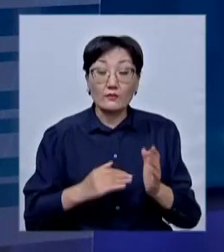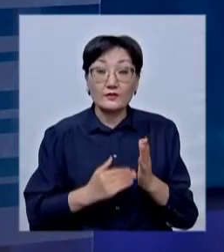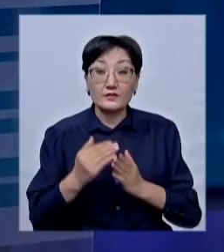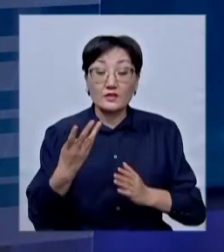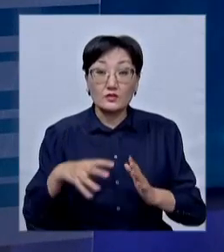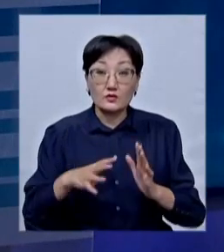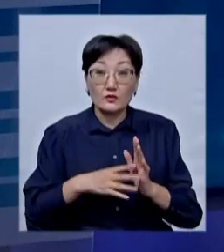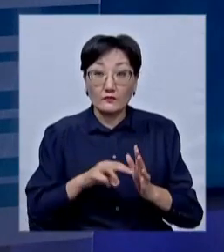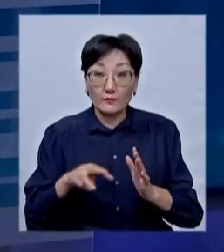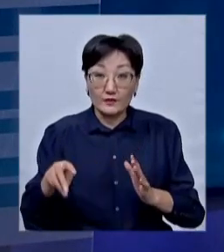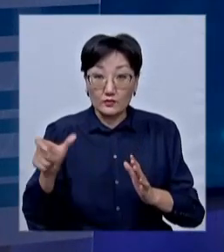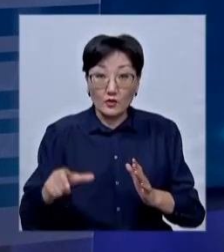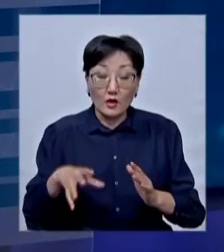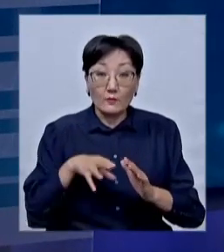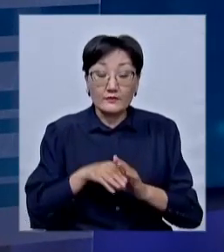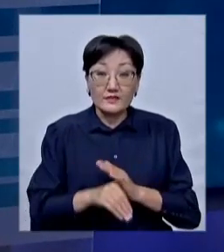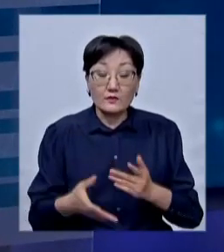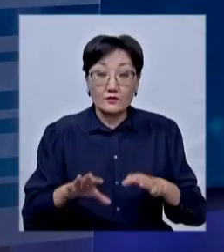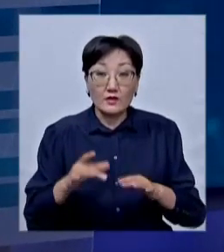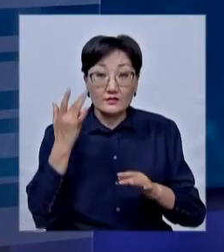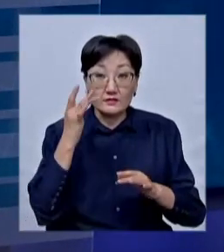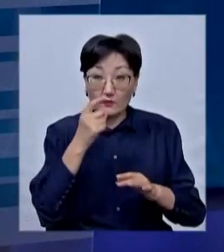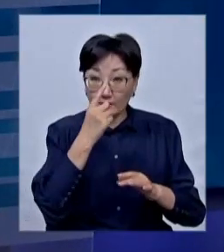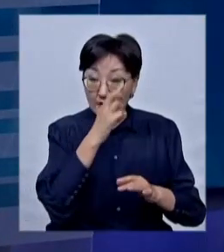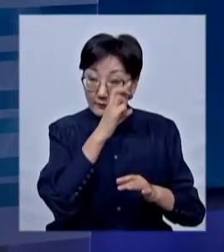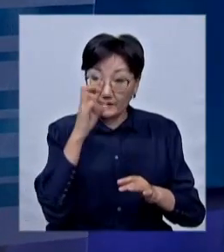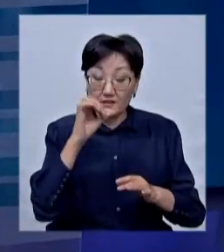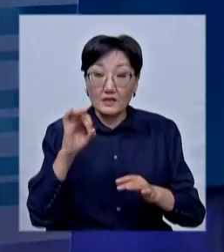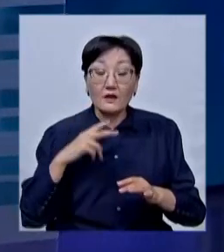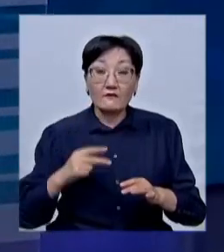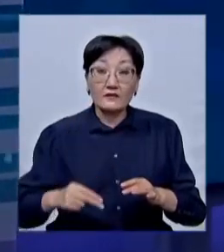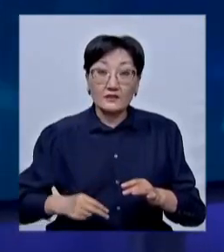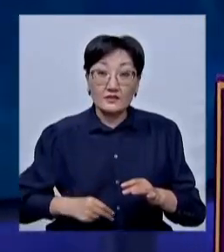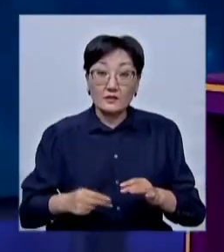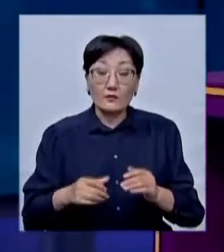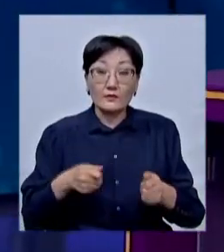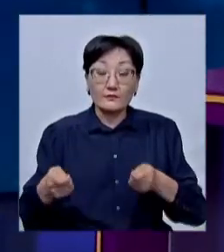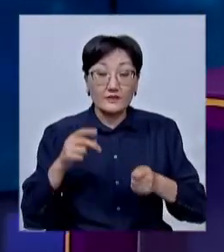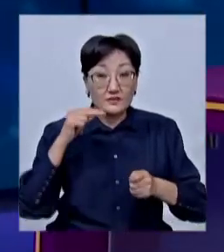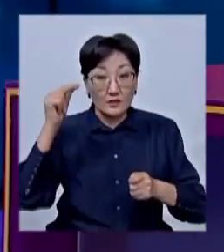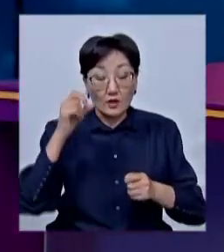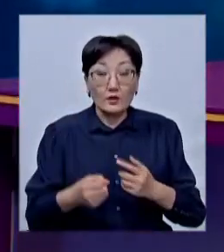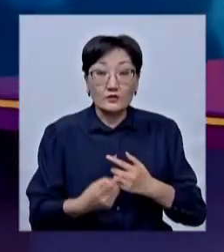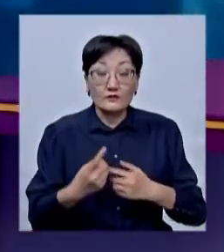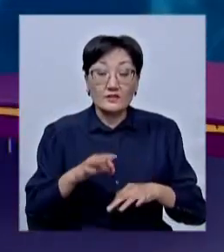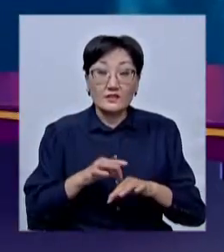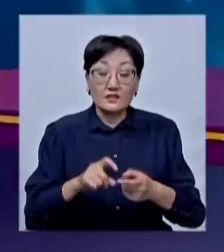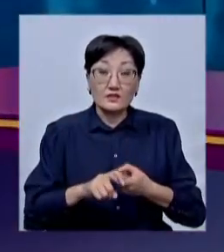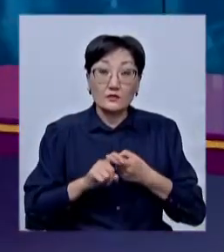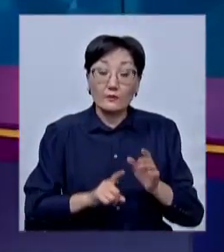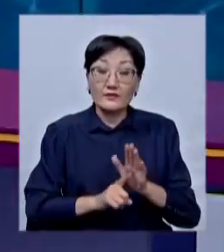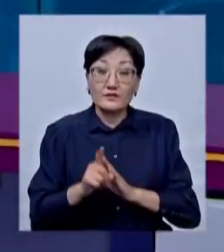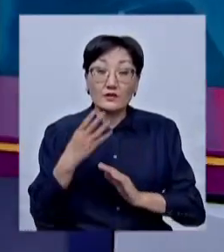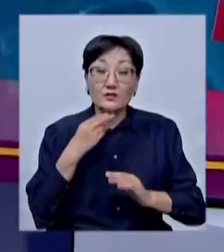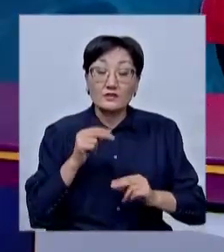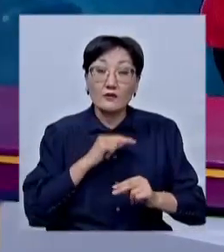уже 49 миллионов. В пятерке лидеров остаются США, Индия, Бразилия и Франция. Власти Китая, откуда коронавирус и начал